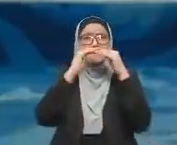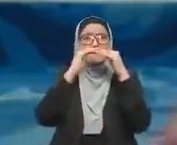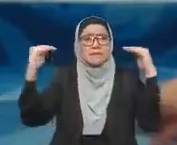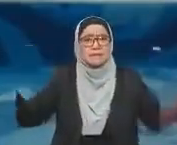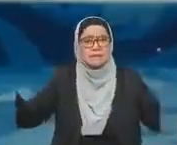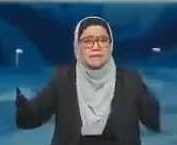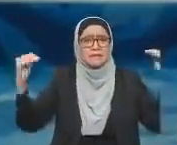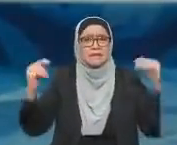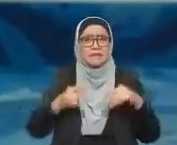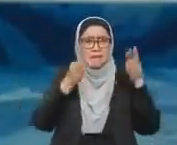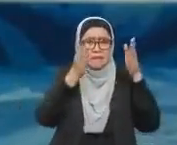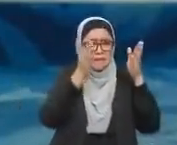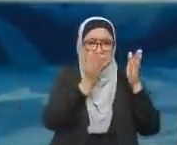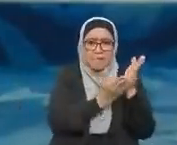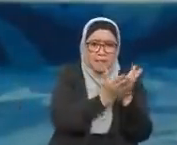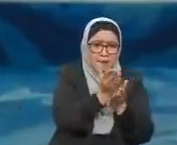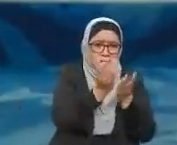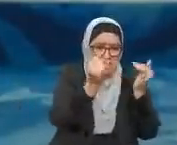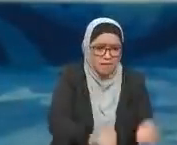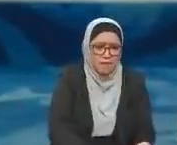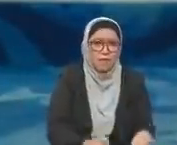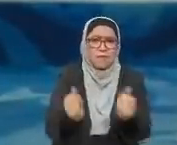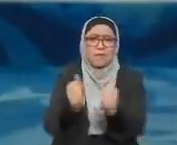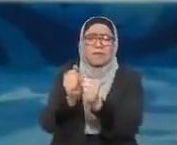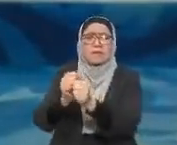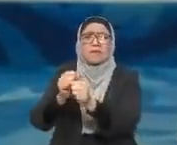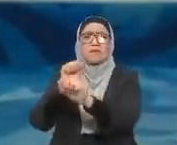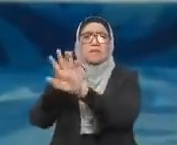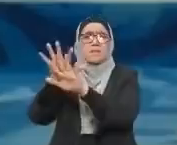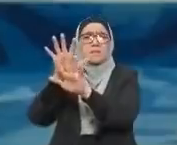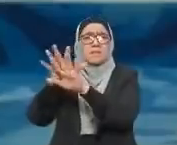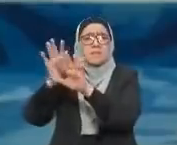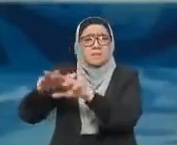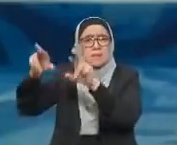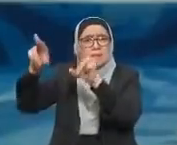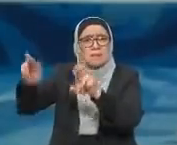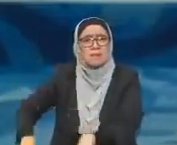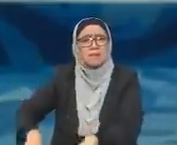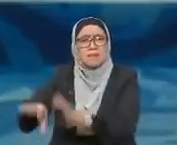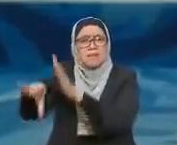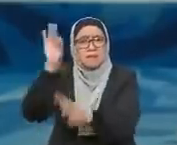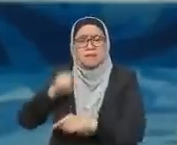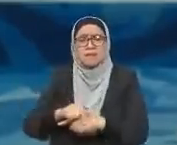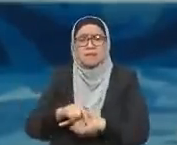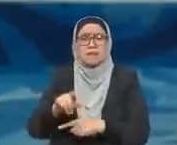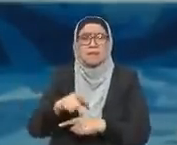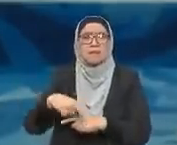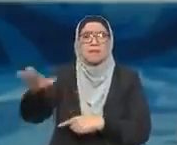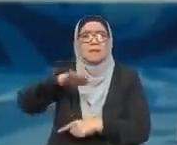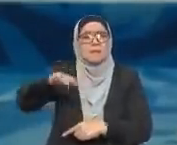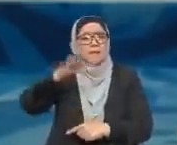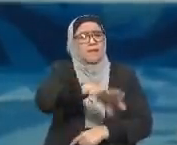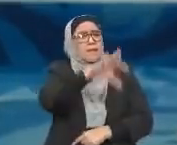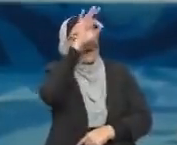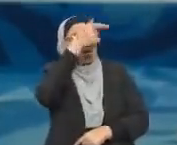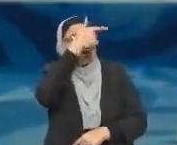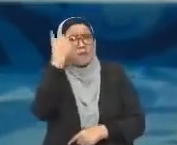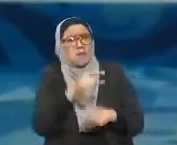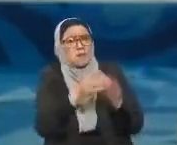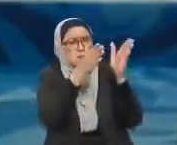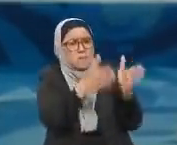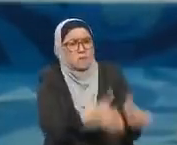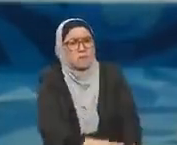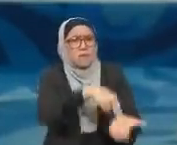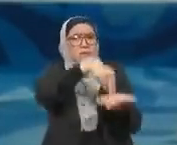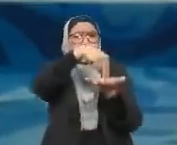dengan hak puluhan gitu ya kayak memilih dipilih itu bukan karena seorang itu berdiri tetapi Devil